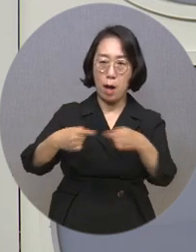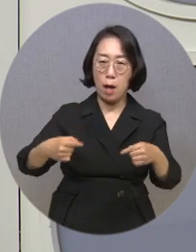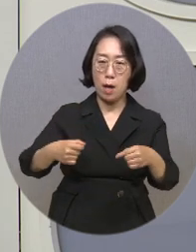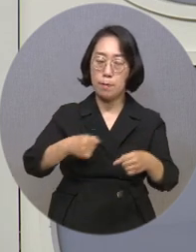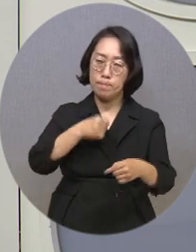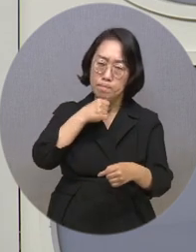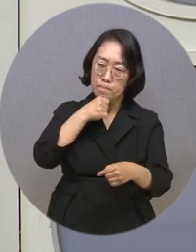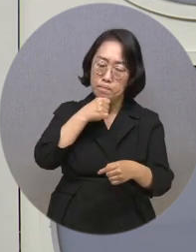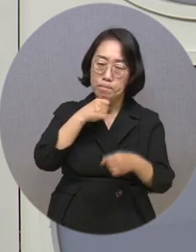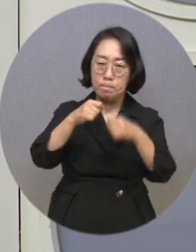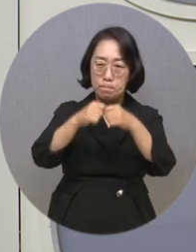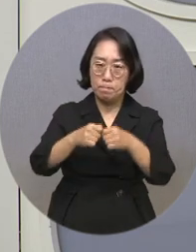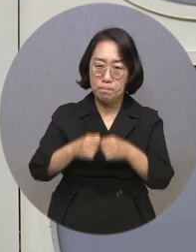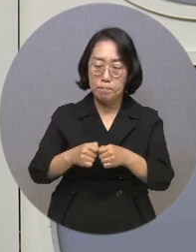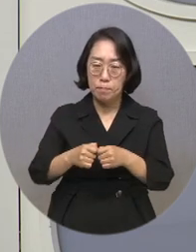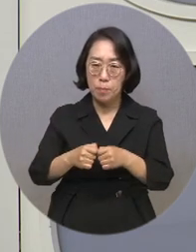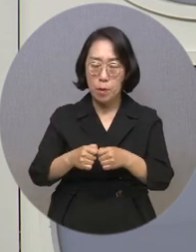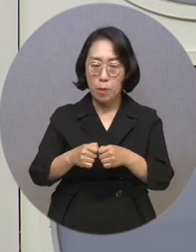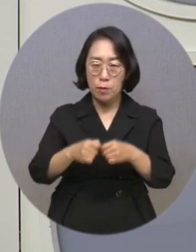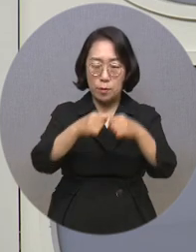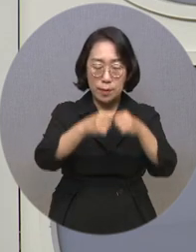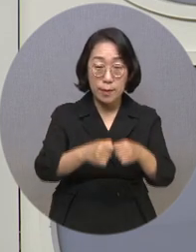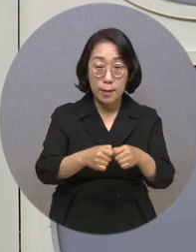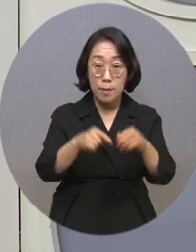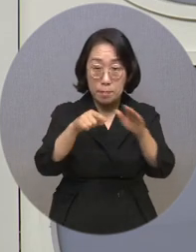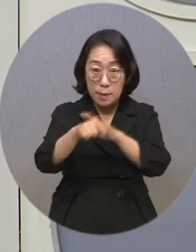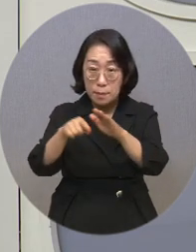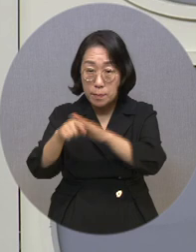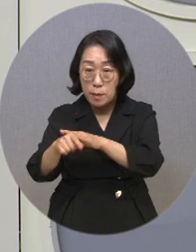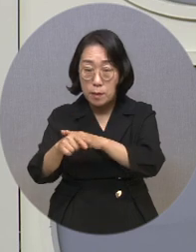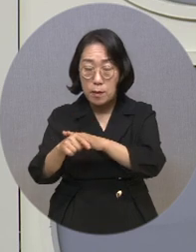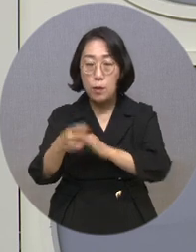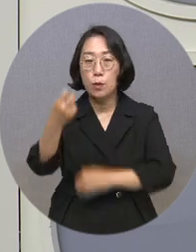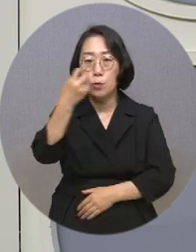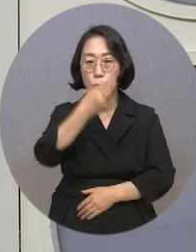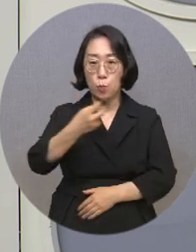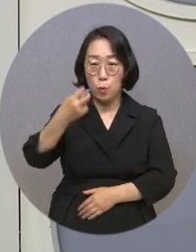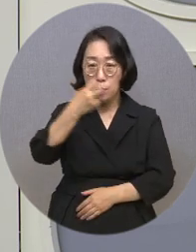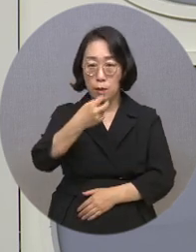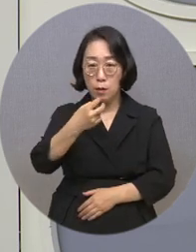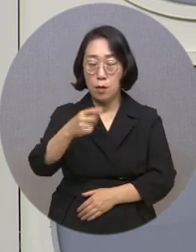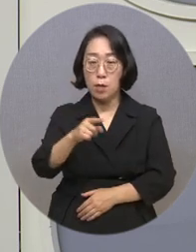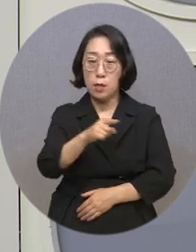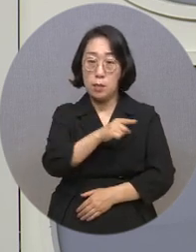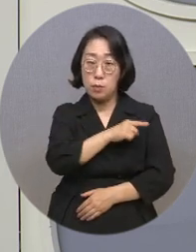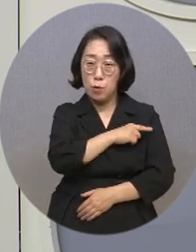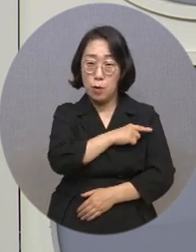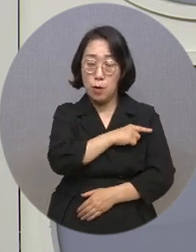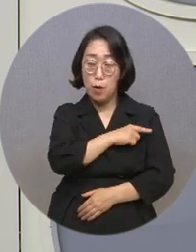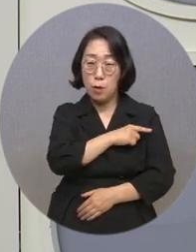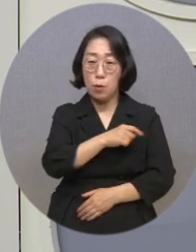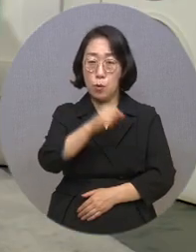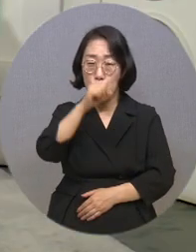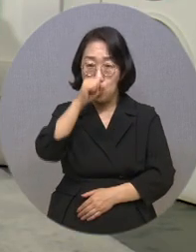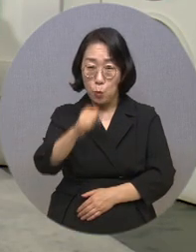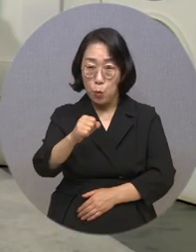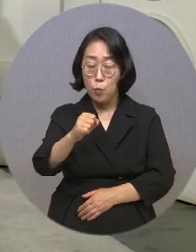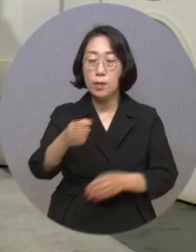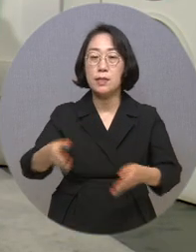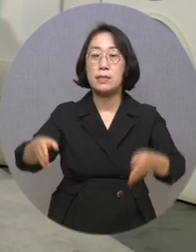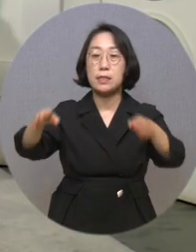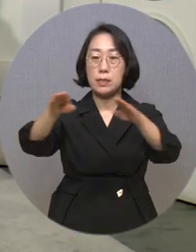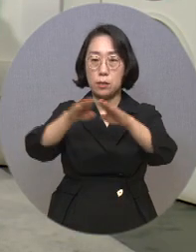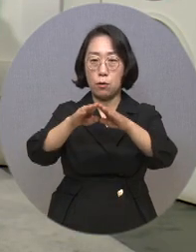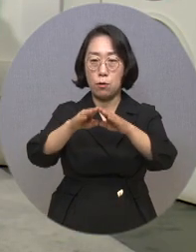많고 시설에 나와서 다 조사를 하고 그랬는데 거기서 우리가 최우수 시설을 세 번이나 받았어요. 시설이 좋으시네요.